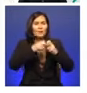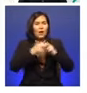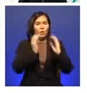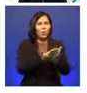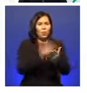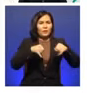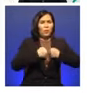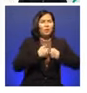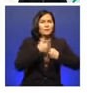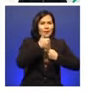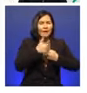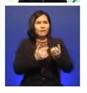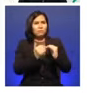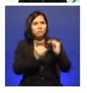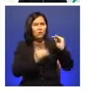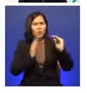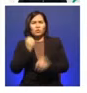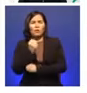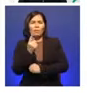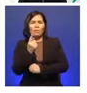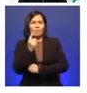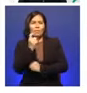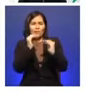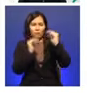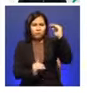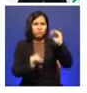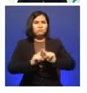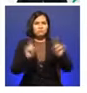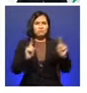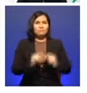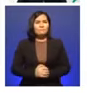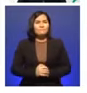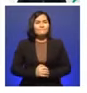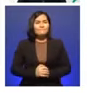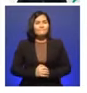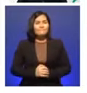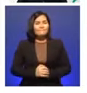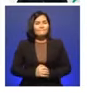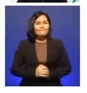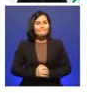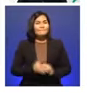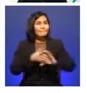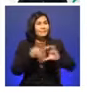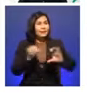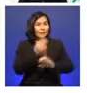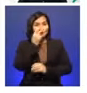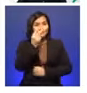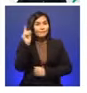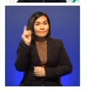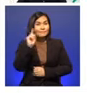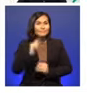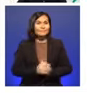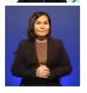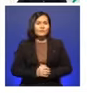ก็มีสูงมากนะครับสไลด์ถัดไปนะฮะก็เราก็จะเห็นนะฮะก็เป็นสไลด์ที่แสดงถึงว่า